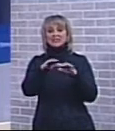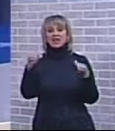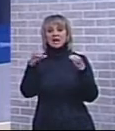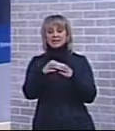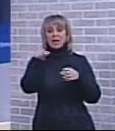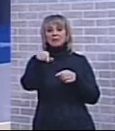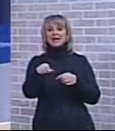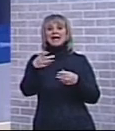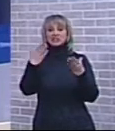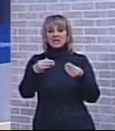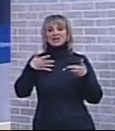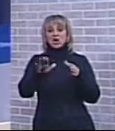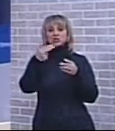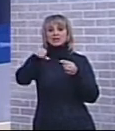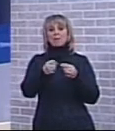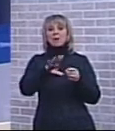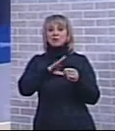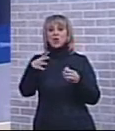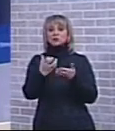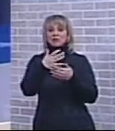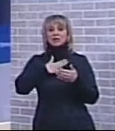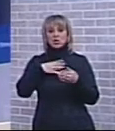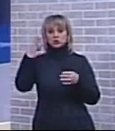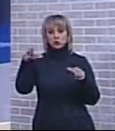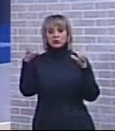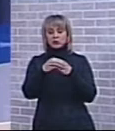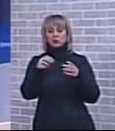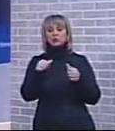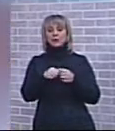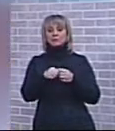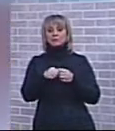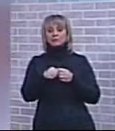ансамбля. На дне рождения успеха побывала и наша съемочная группа.